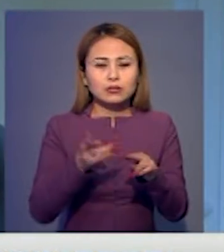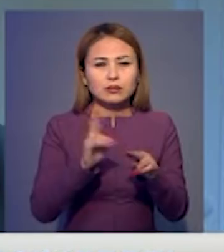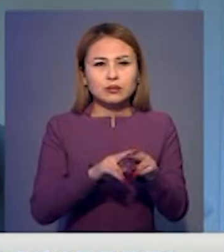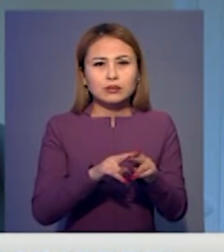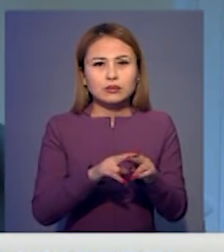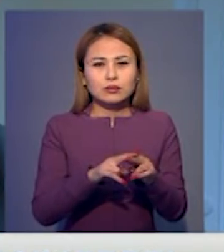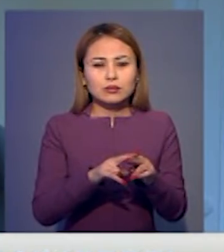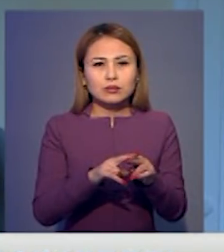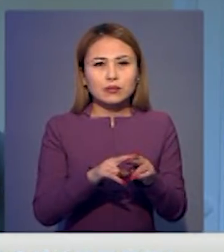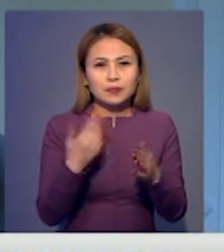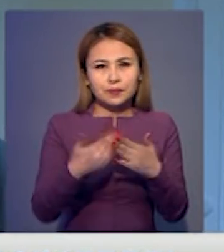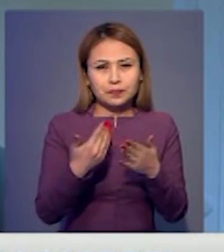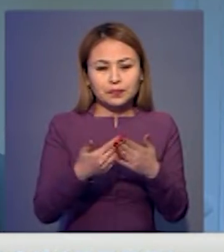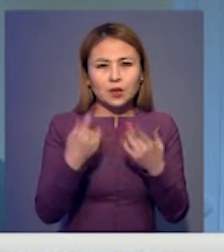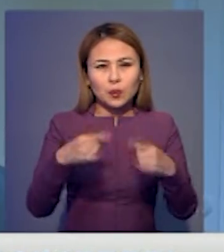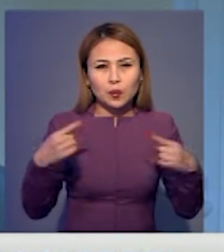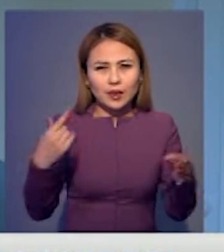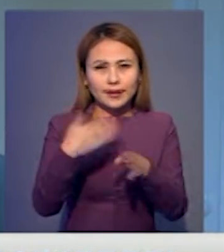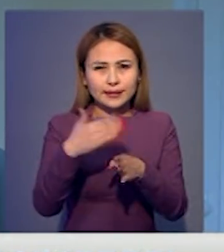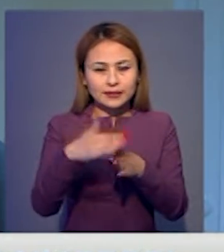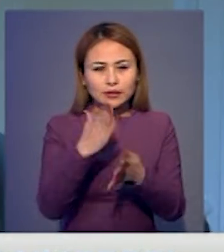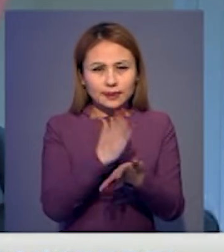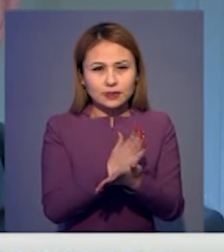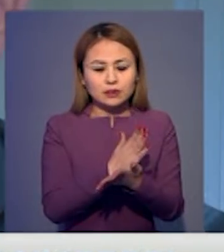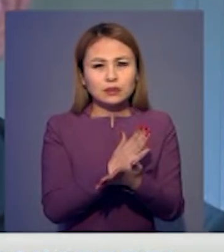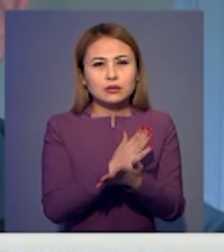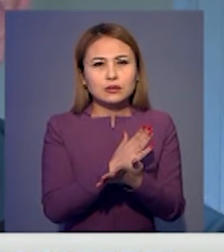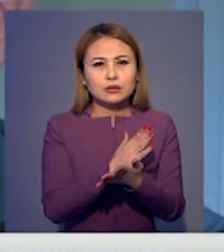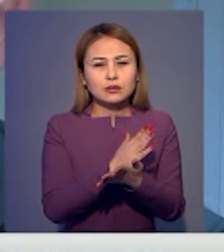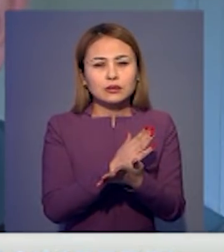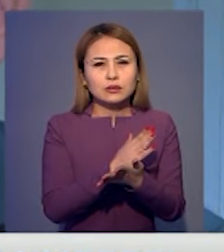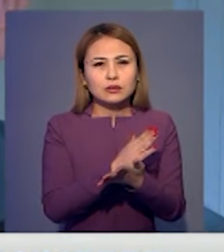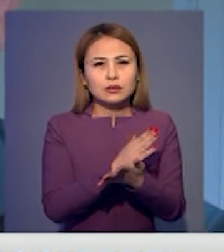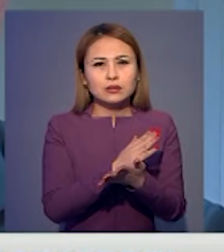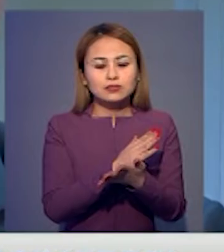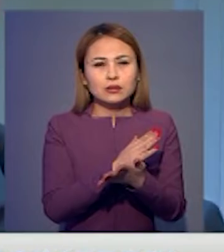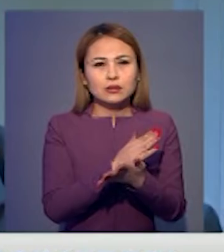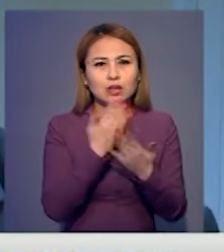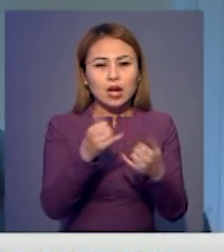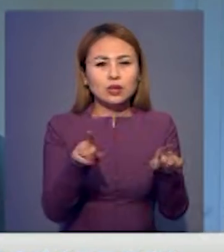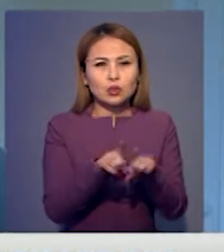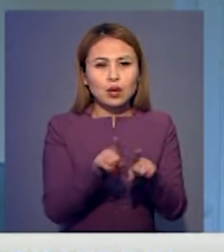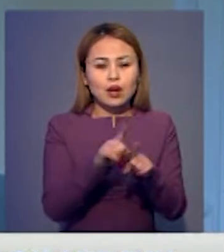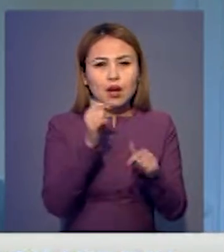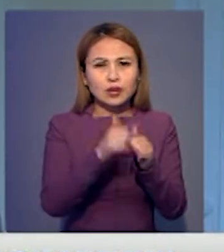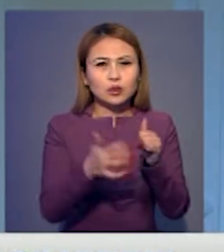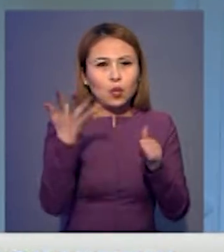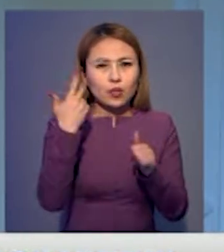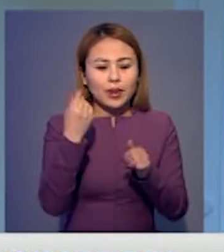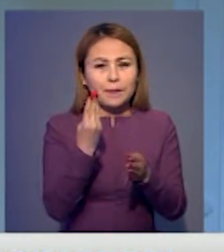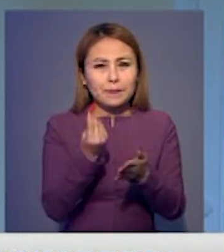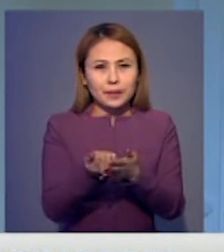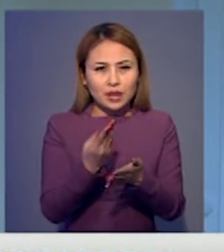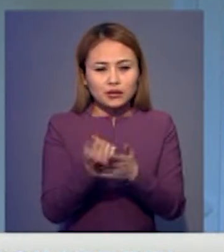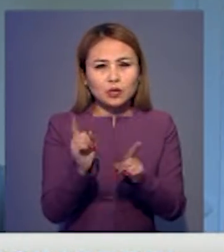жерде мысалы тағы басқа да кредиттер бар мысалы. Потреб кредит, оларда кейін ай сайын төлеген кезде ол да нагрузка